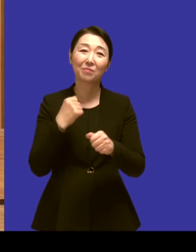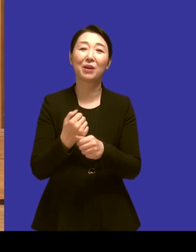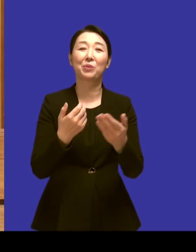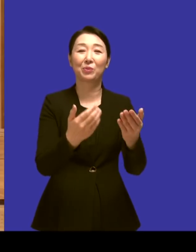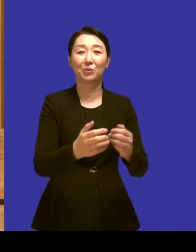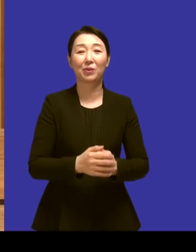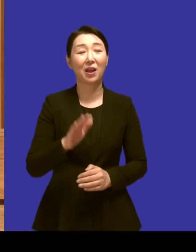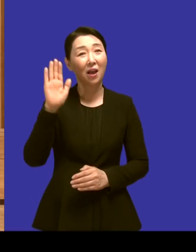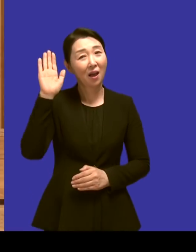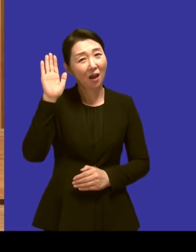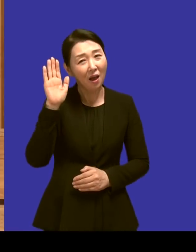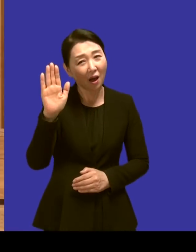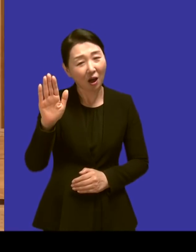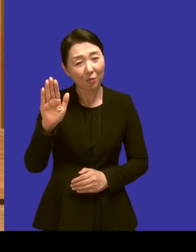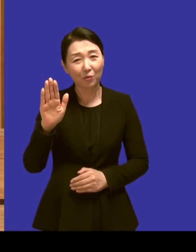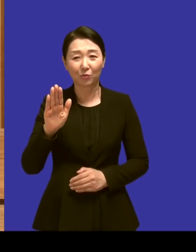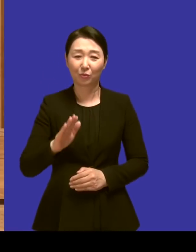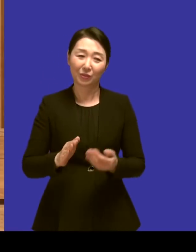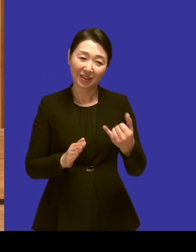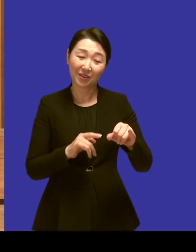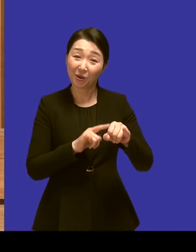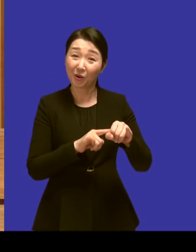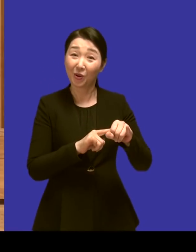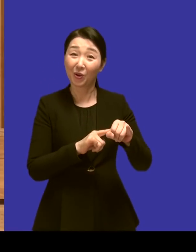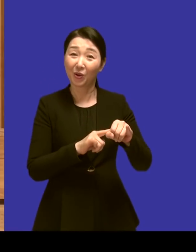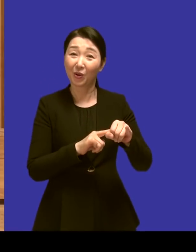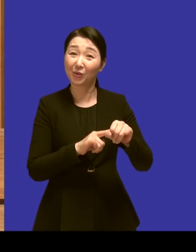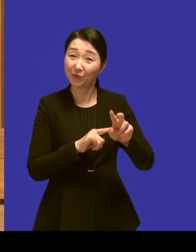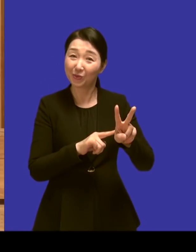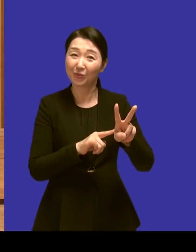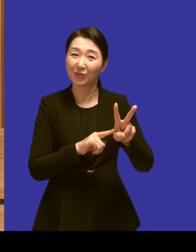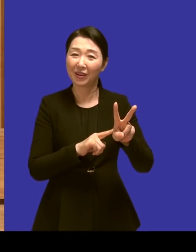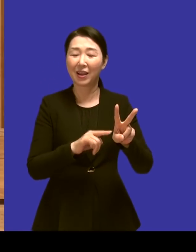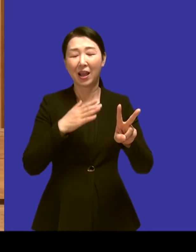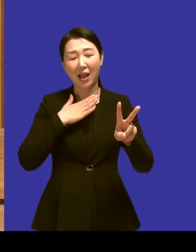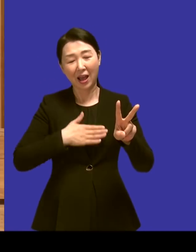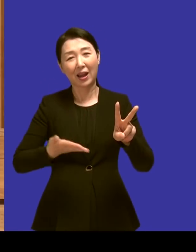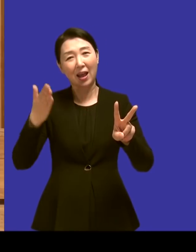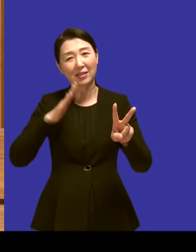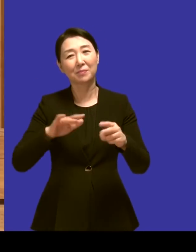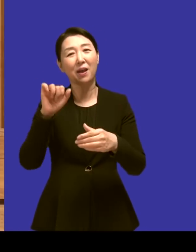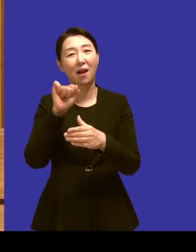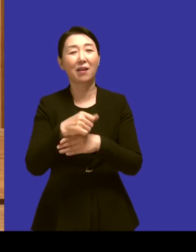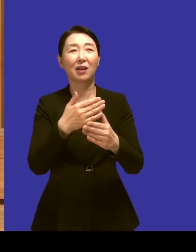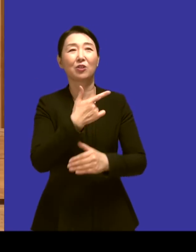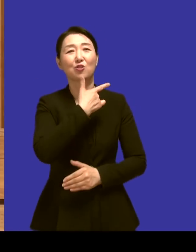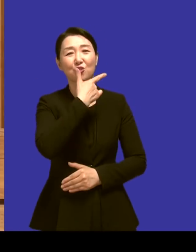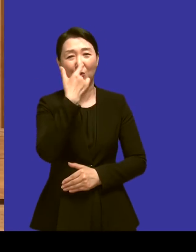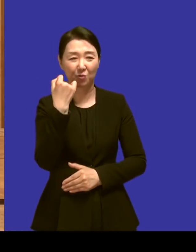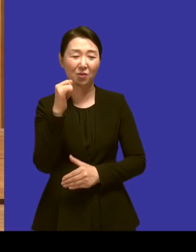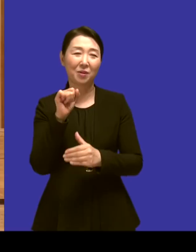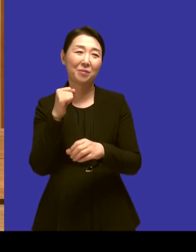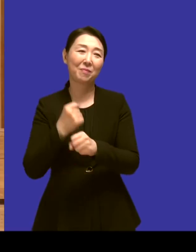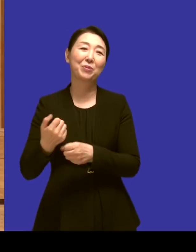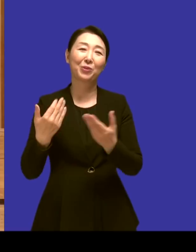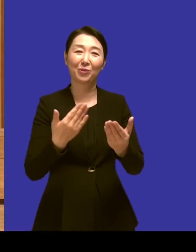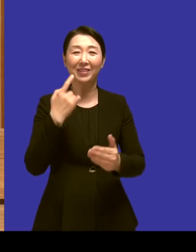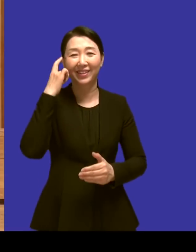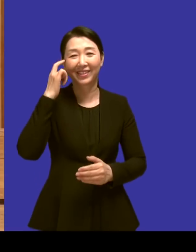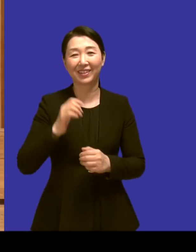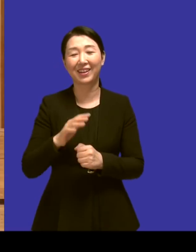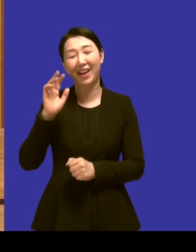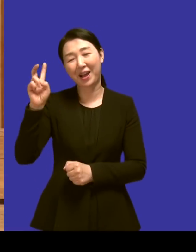주었고 앞으로도 아마 우리 자식에게 저는 그래서 앞으로 알면서도 알면서 허락하는 결핍을 만들어 줘야겠다는 생각이 들었거든요.